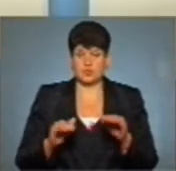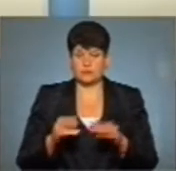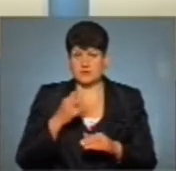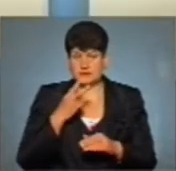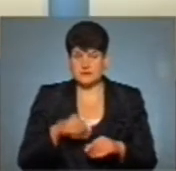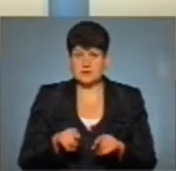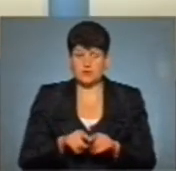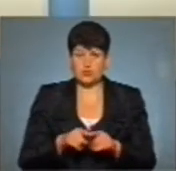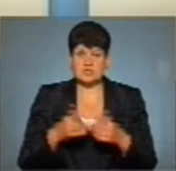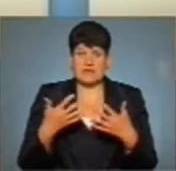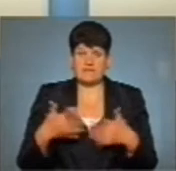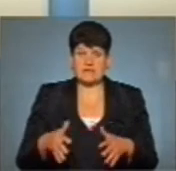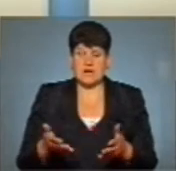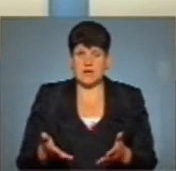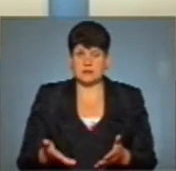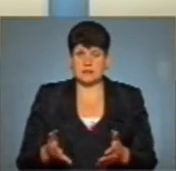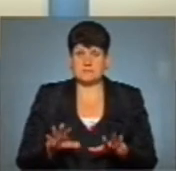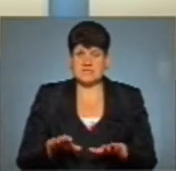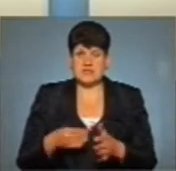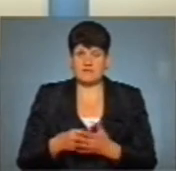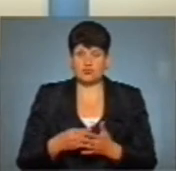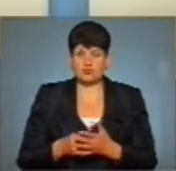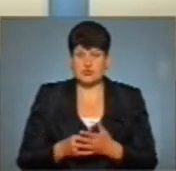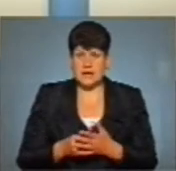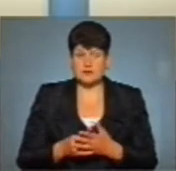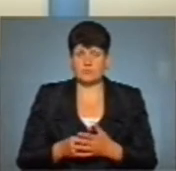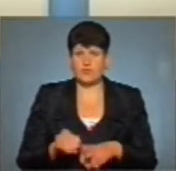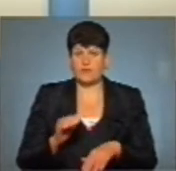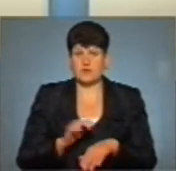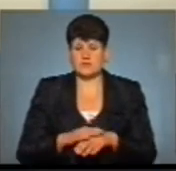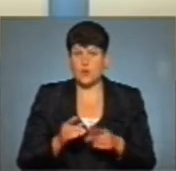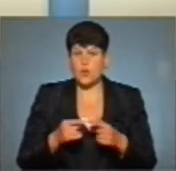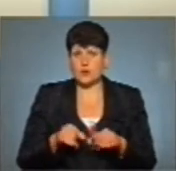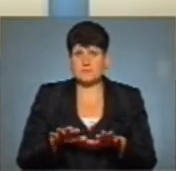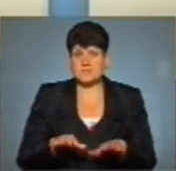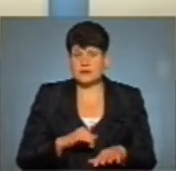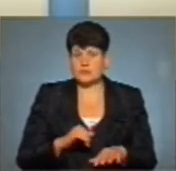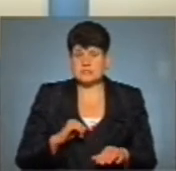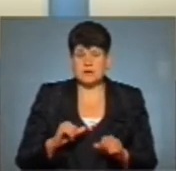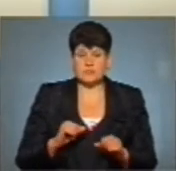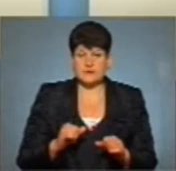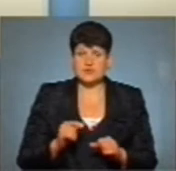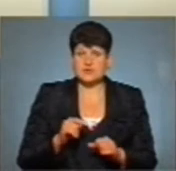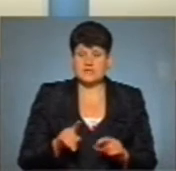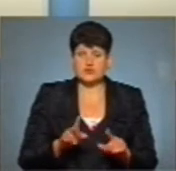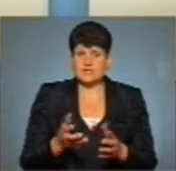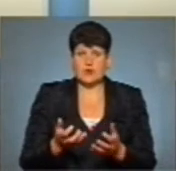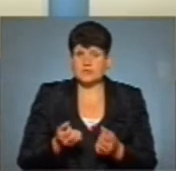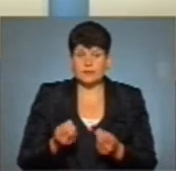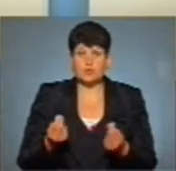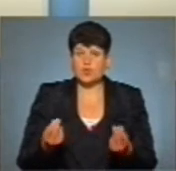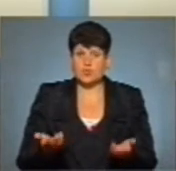також на втрати місцевих бюджетів, тому що фактично органи місцевого самоврядування через те, що недоотримують